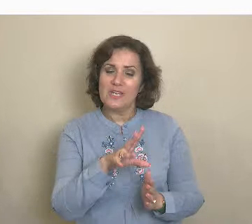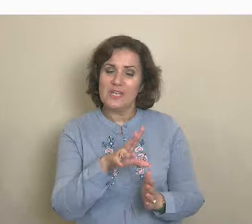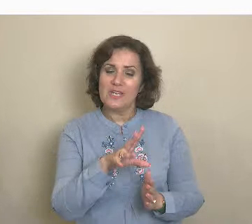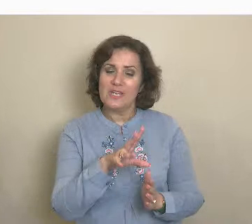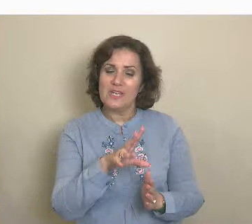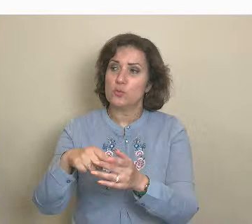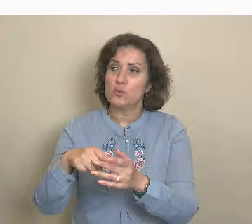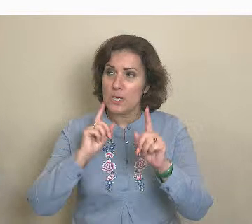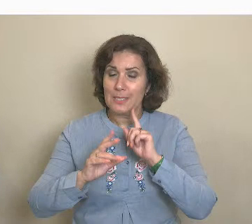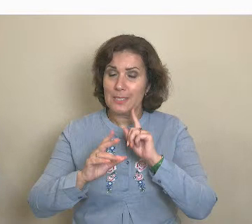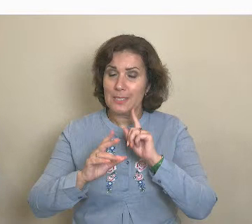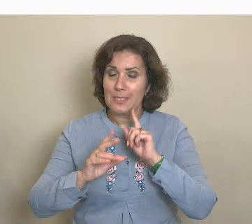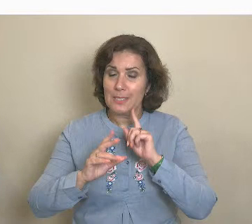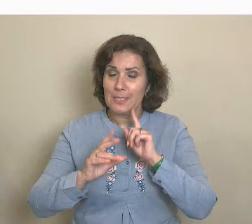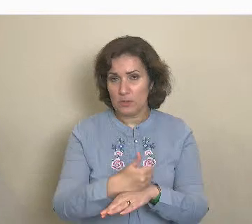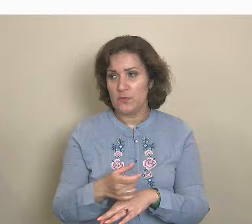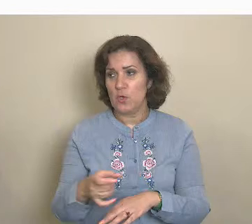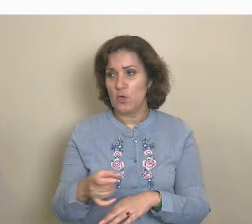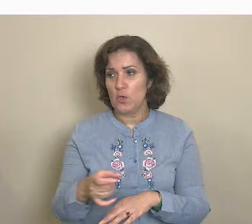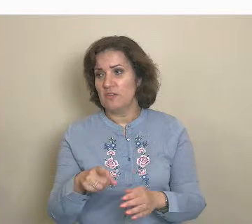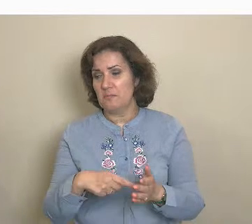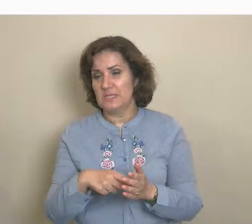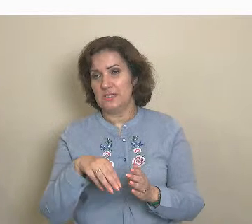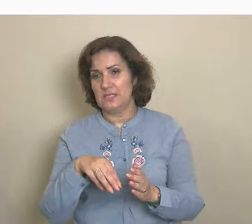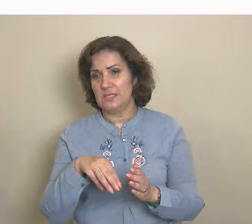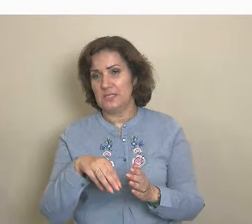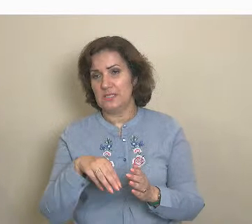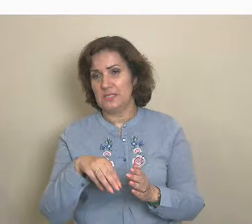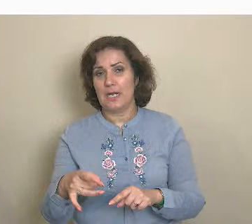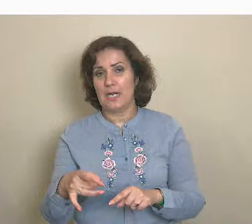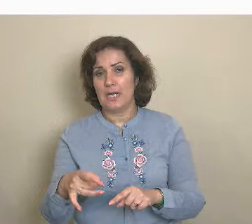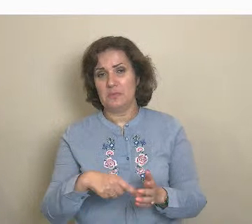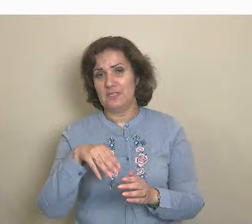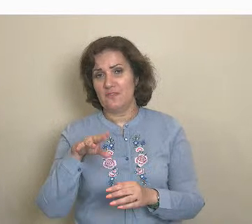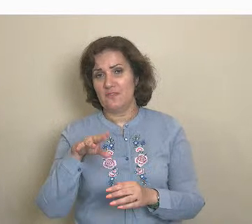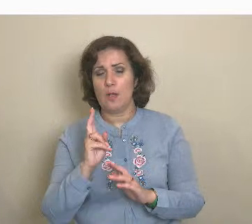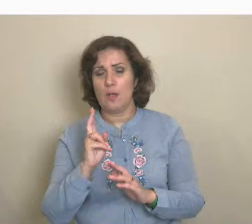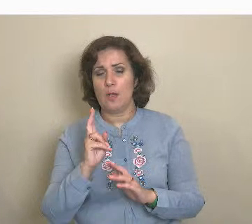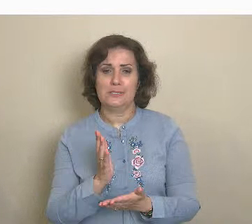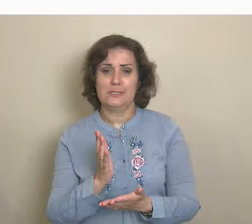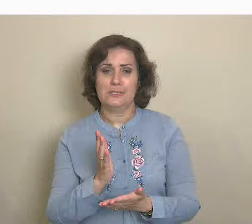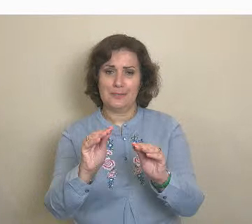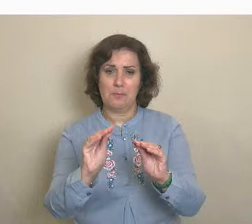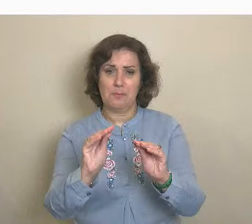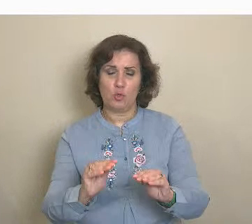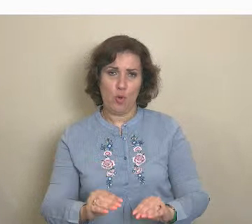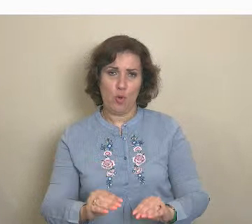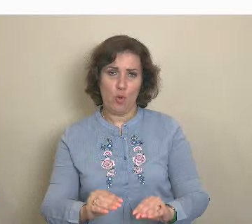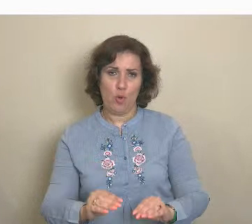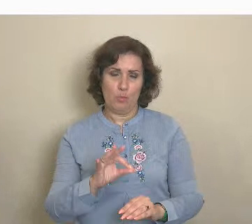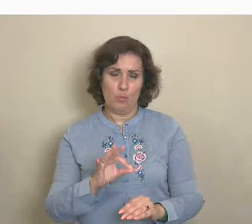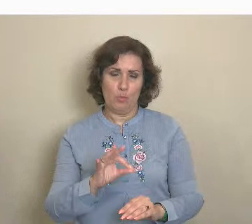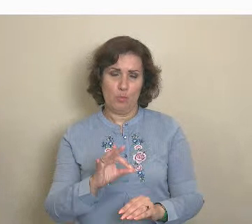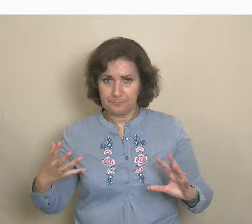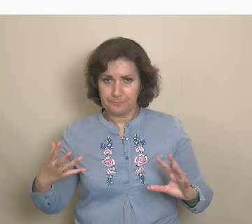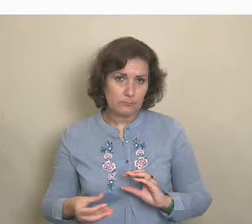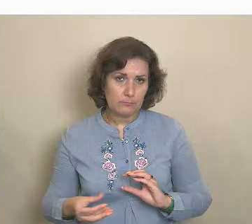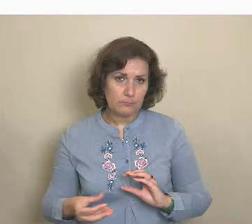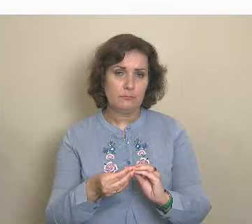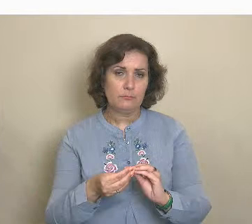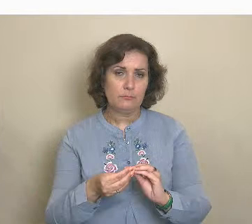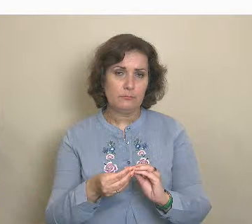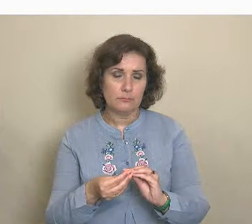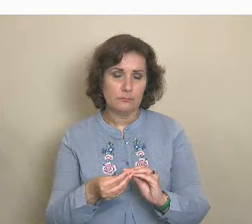міської elections ради та to міського голови city до районної в council місті ТВК. and І це city районне head в місті ТВК to буде складати протокол про rayon встановлення in the city TEC підсумків and they would